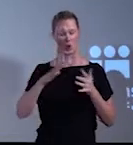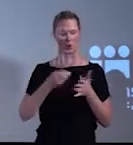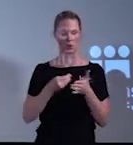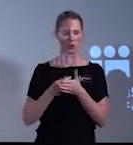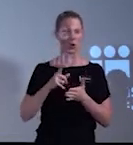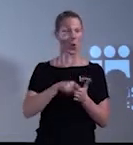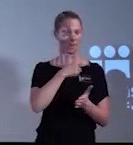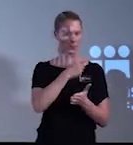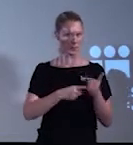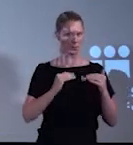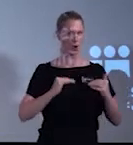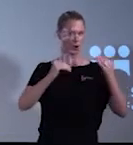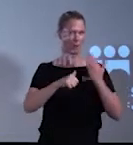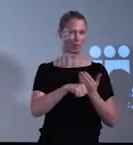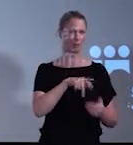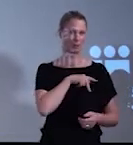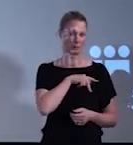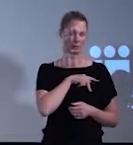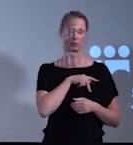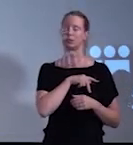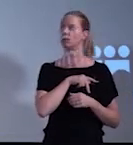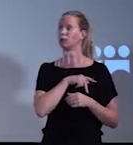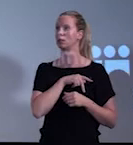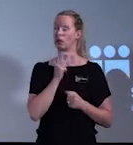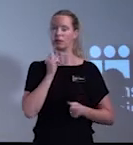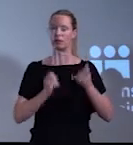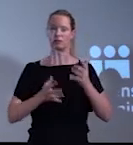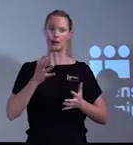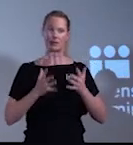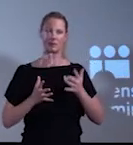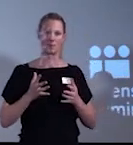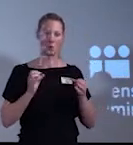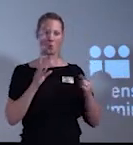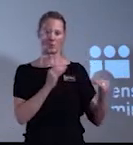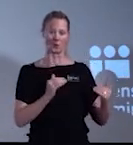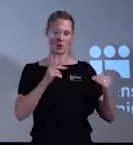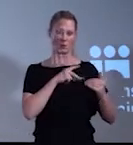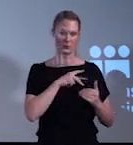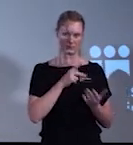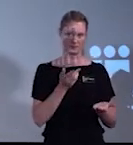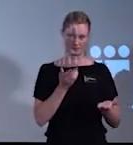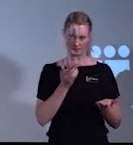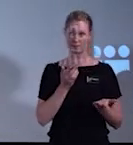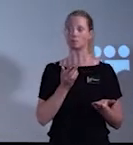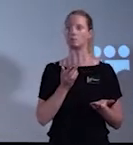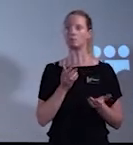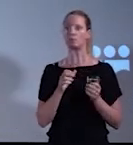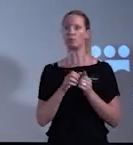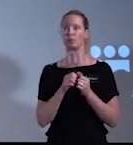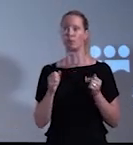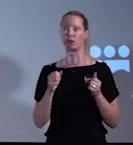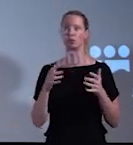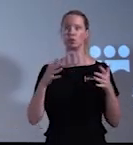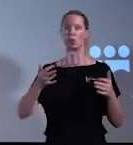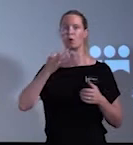att kompenseras med höjda biljettpriser. Så jag är ju väldigt tveksam till om vi verkligen kan höja priset. Men det som är en